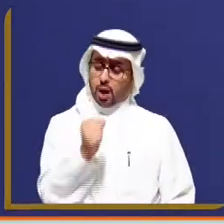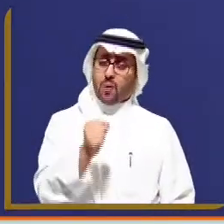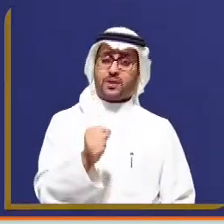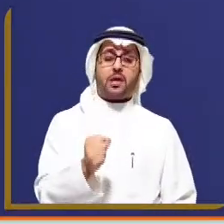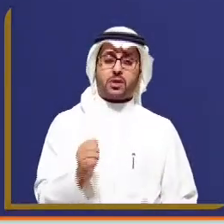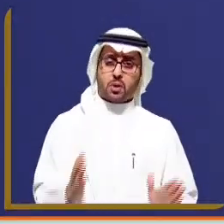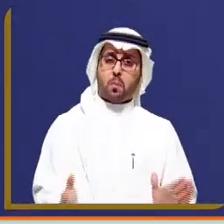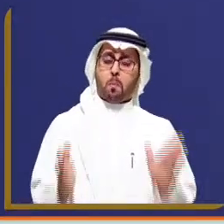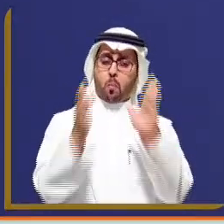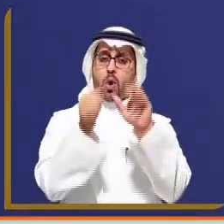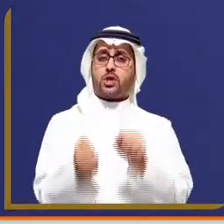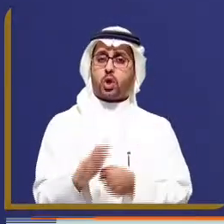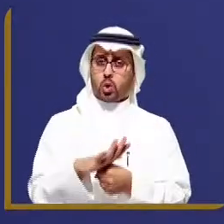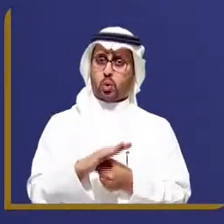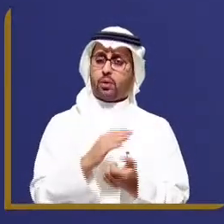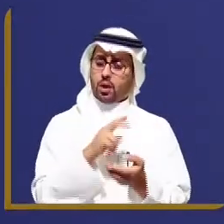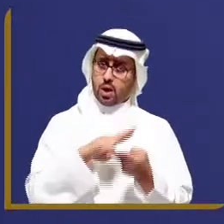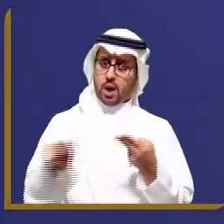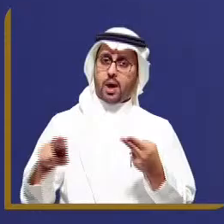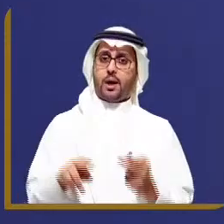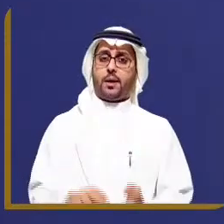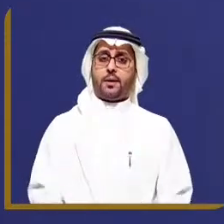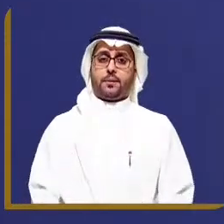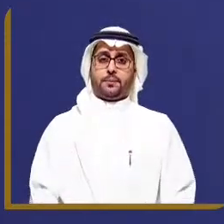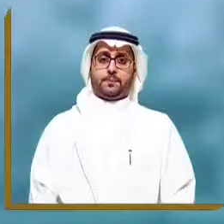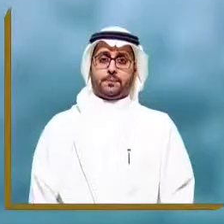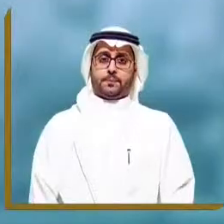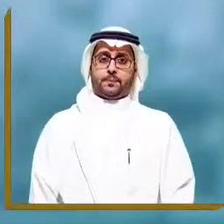لمواجهة هذا الوباء.